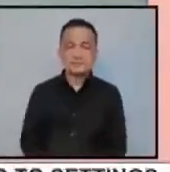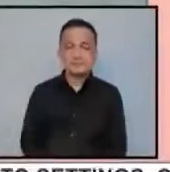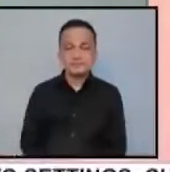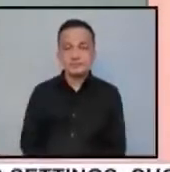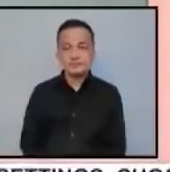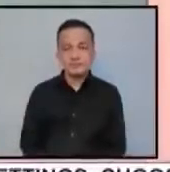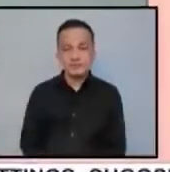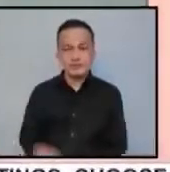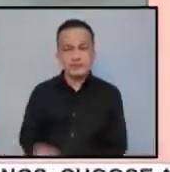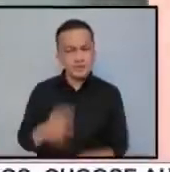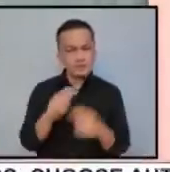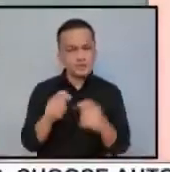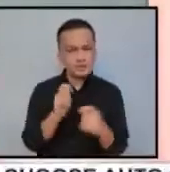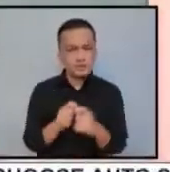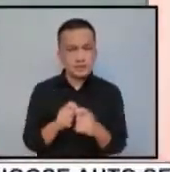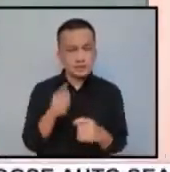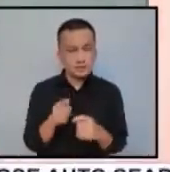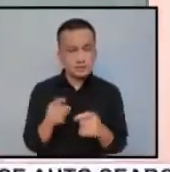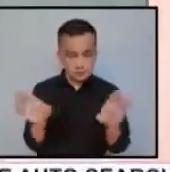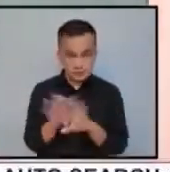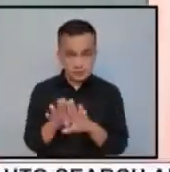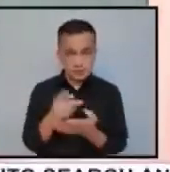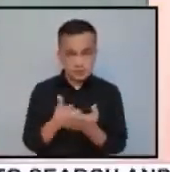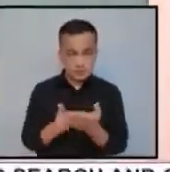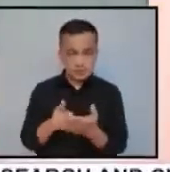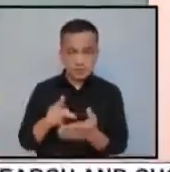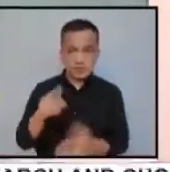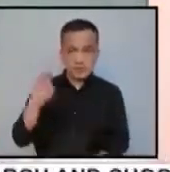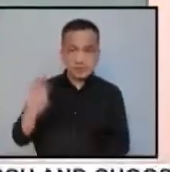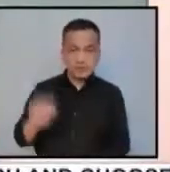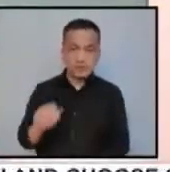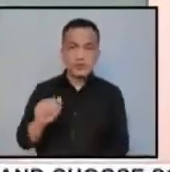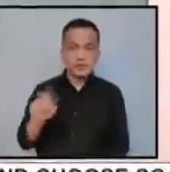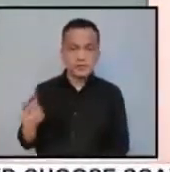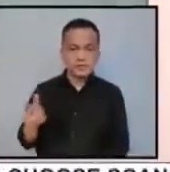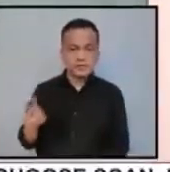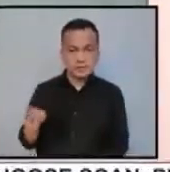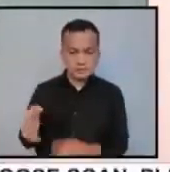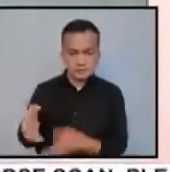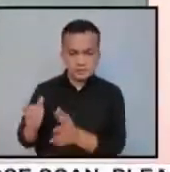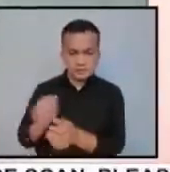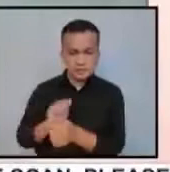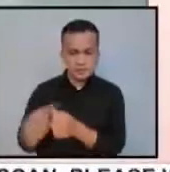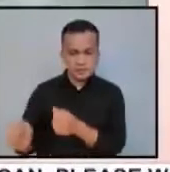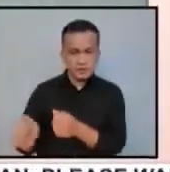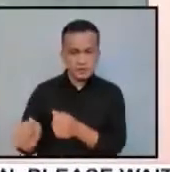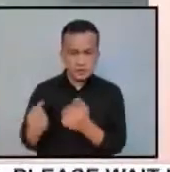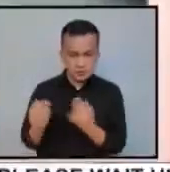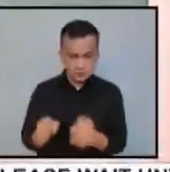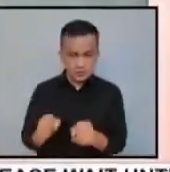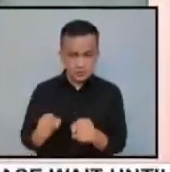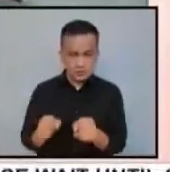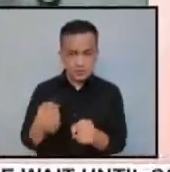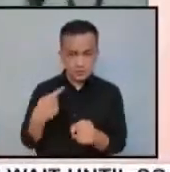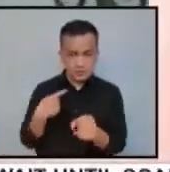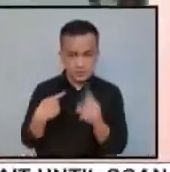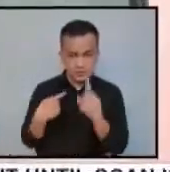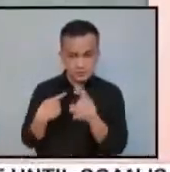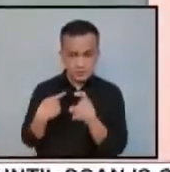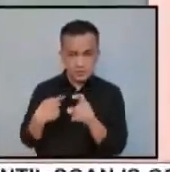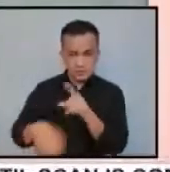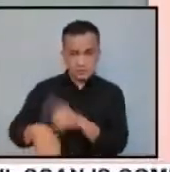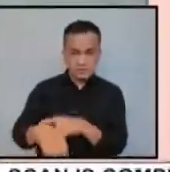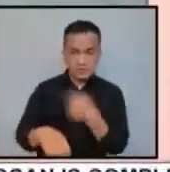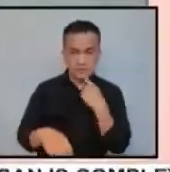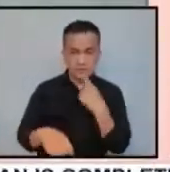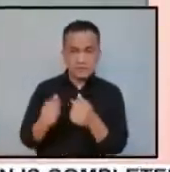isasarayaw isang bahagi ng Meralco Avenue? Nagpapadaan pa ba sa mga oras na ito o papwede pa? Meron bang oras na sinabi ang mga otoridad?